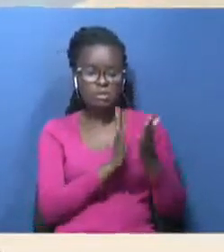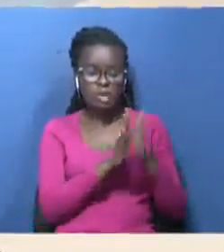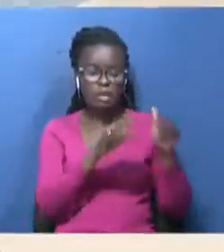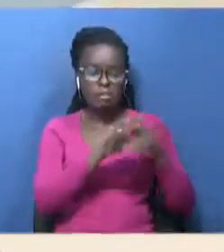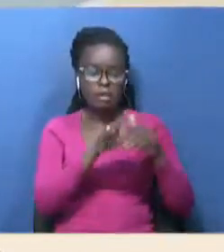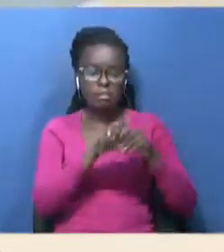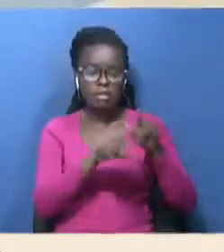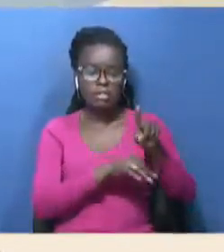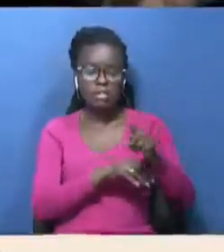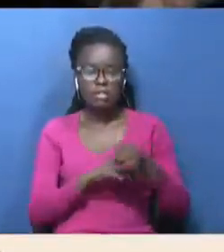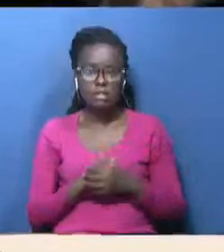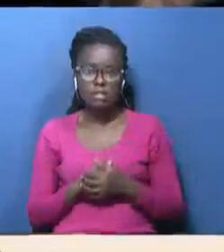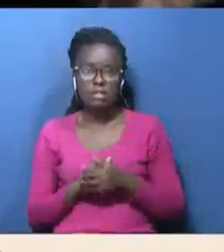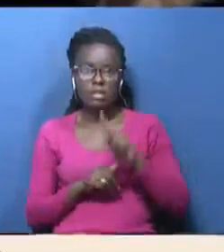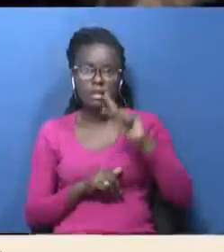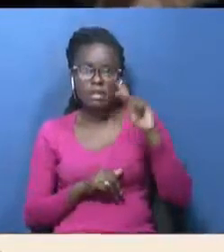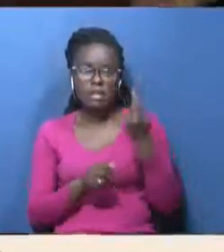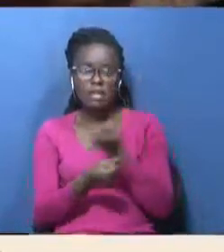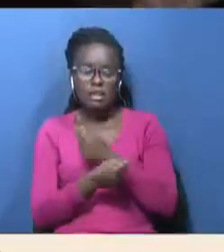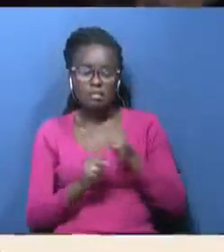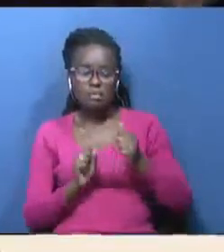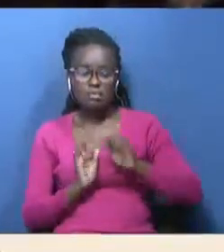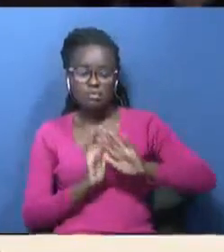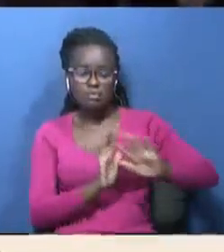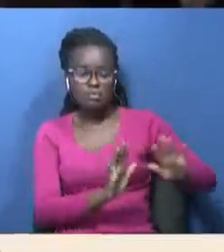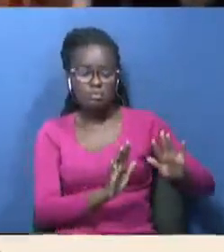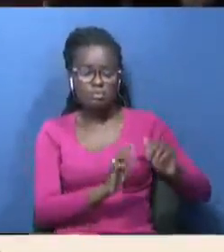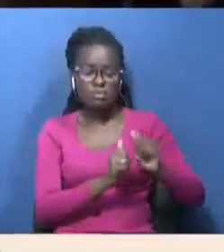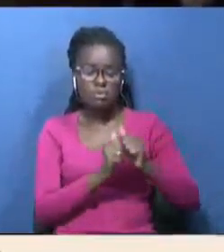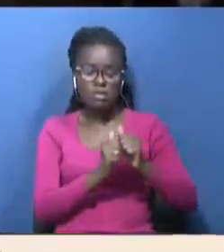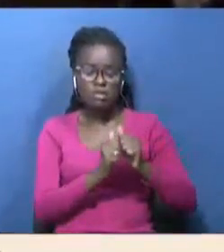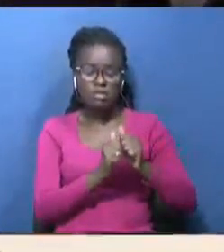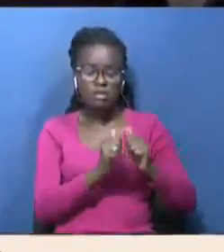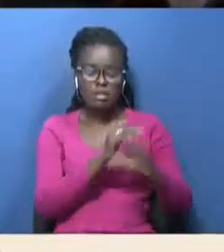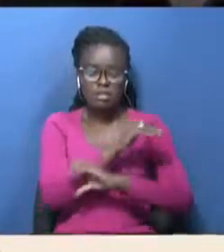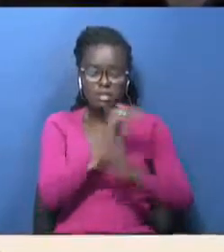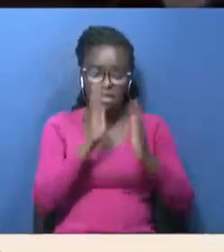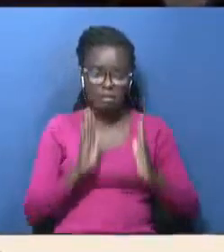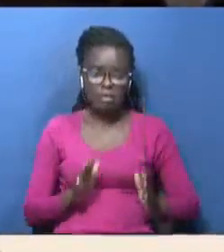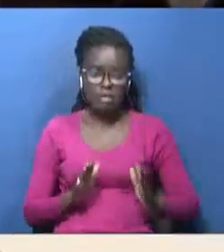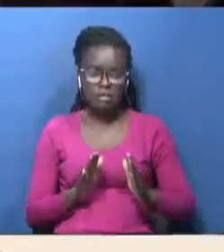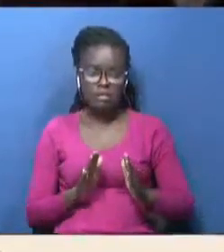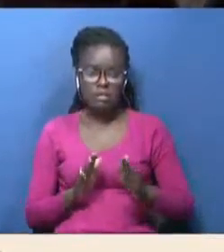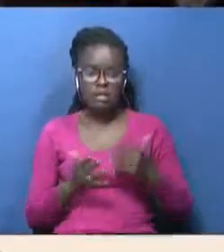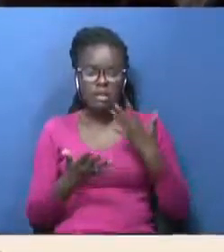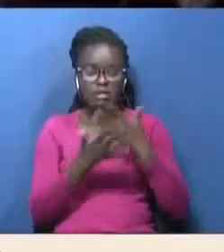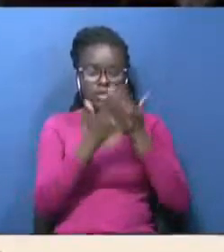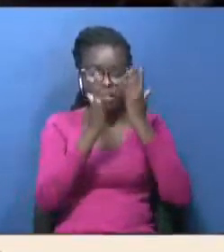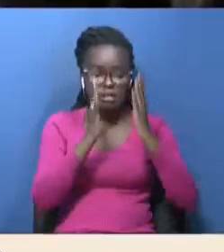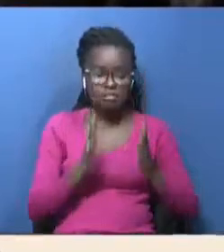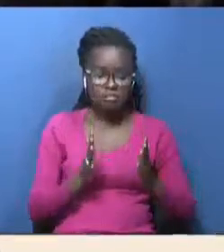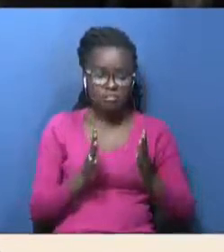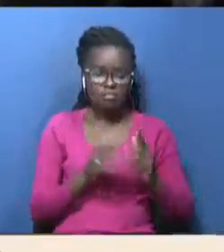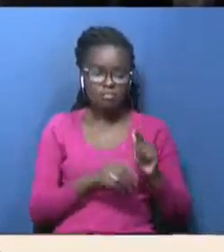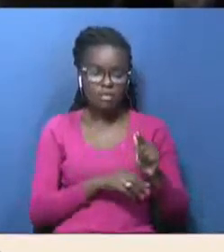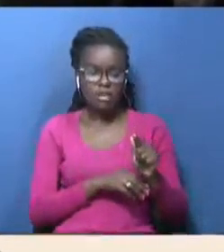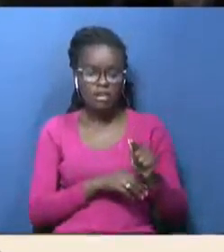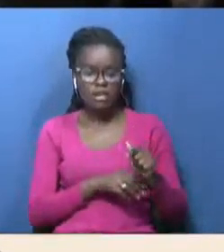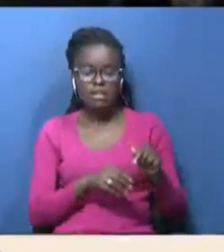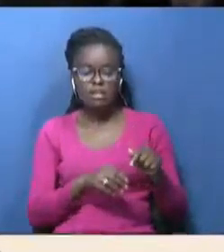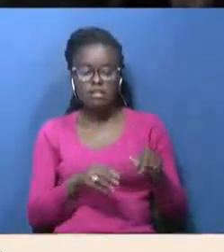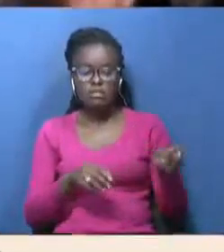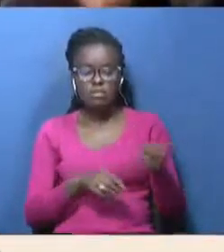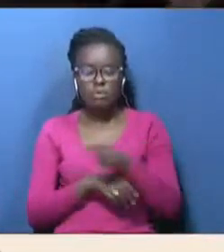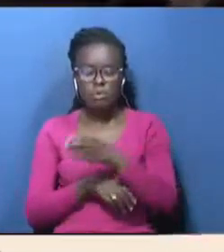ao. Kenya haitatolewa kule chini na wezi ambao inatakikana wawe kamiti ndio wanazunguka hapa na pesa ambayo